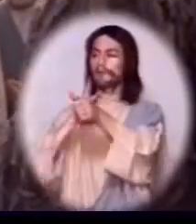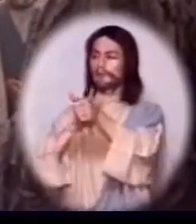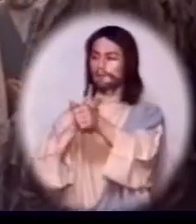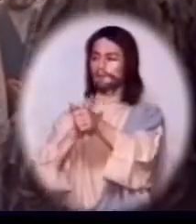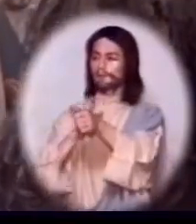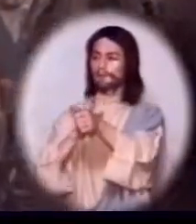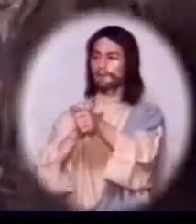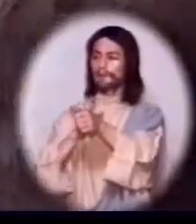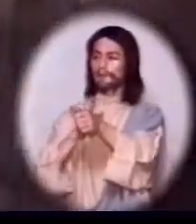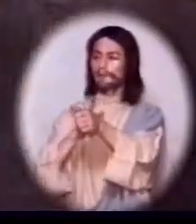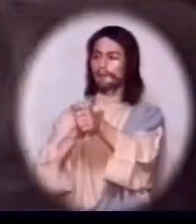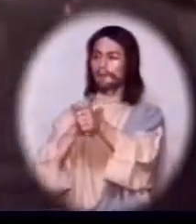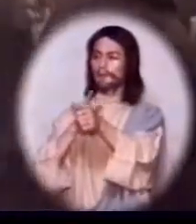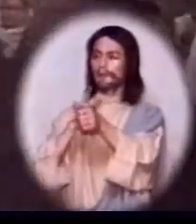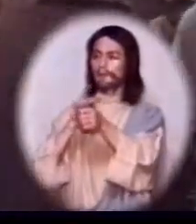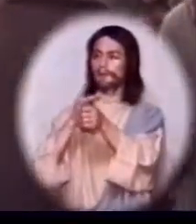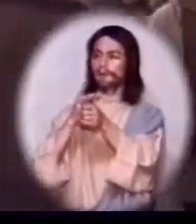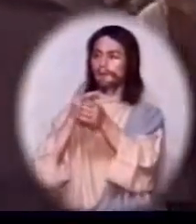선생님,